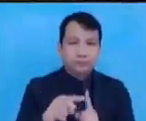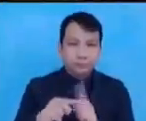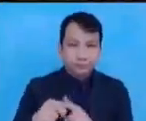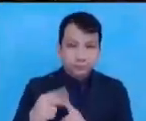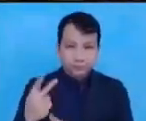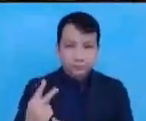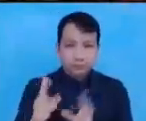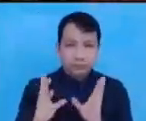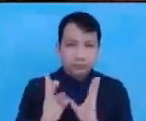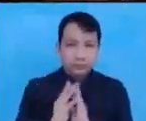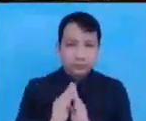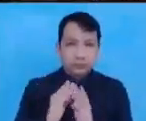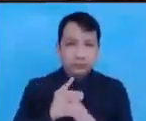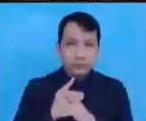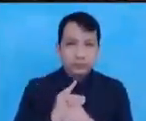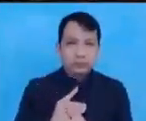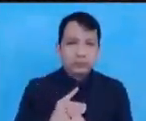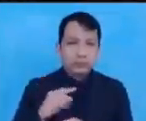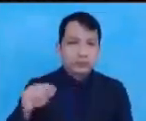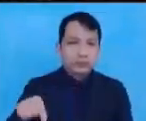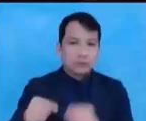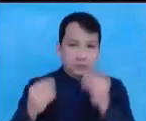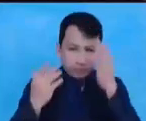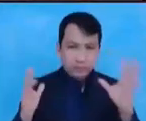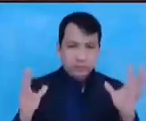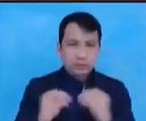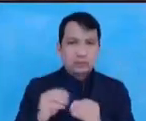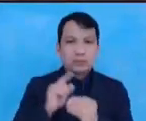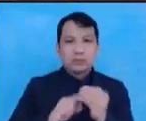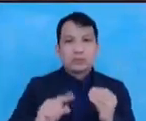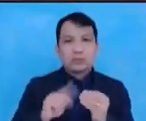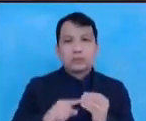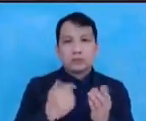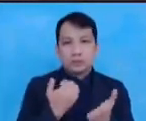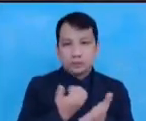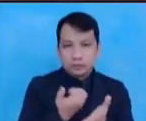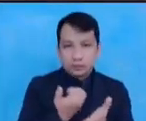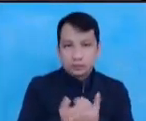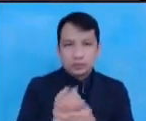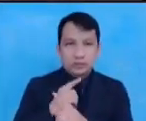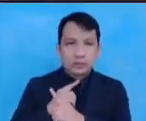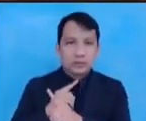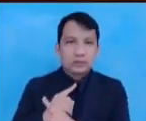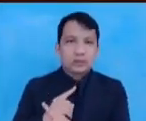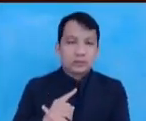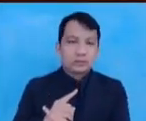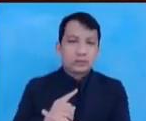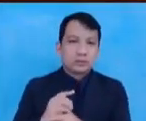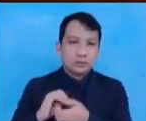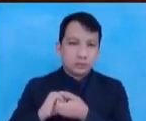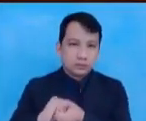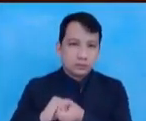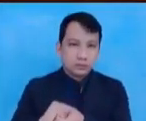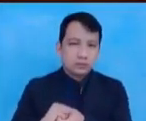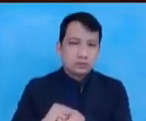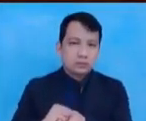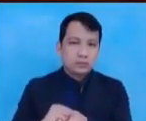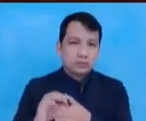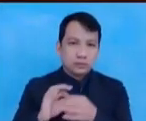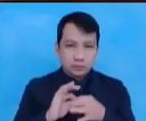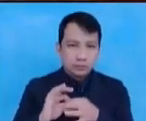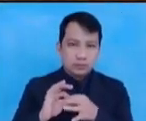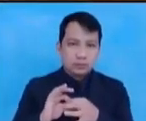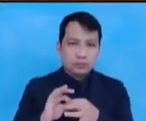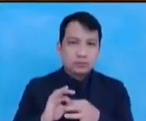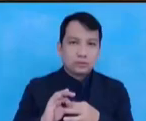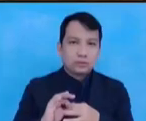ng Pilipinas at Amerika para pag-usapan ang economic at defense cooperation ng dalawang bansa. Dinaluhan ito ni na US